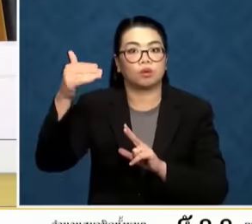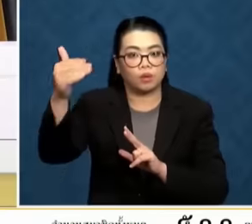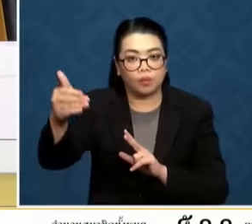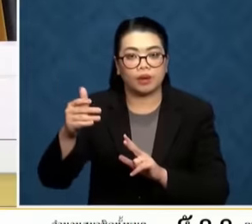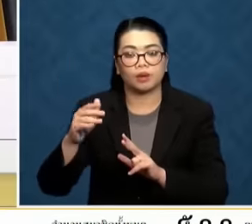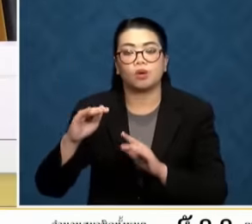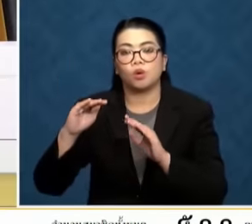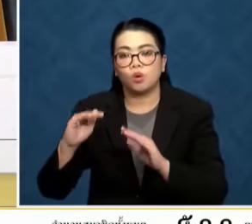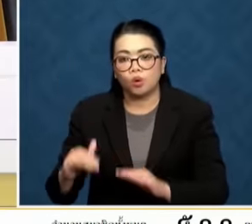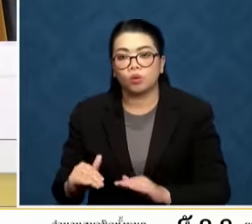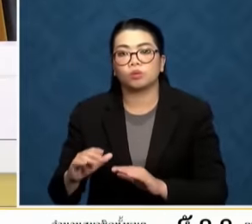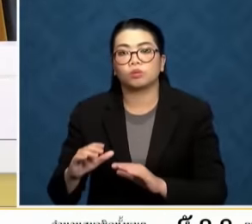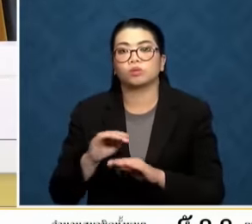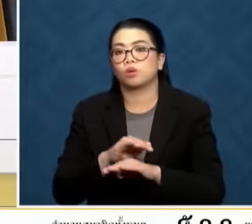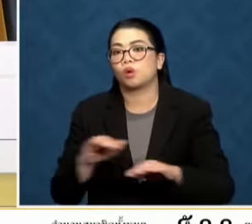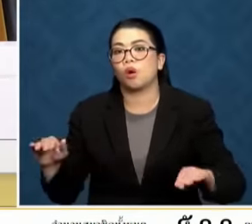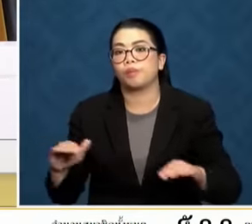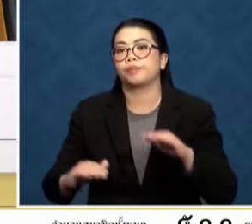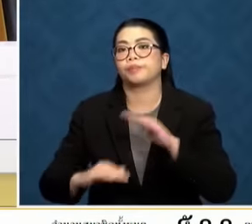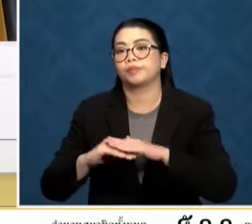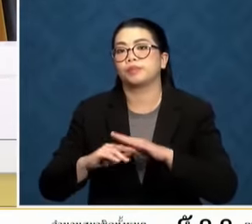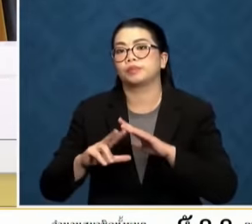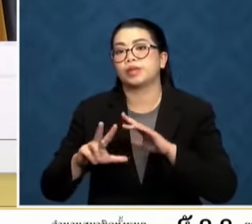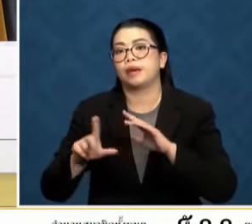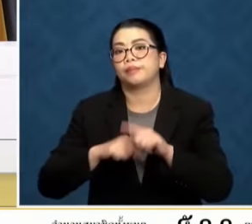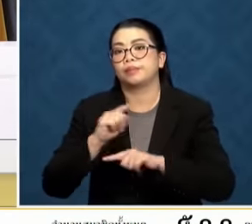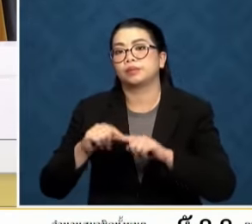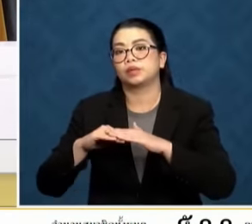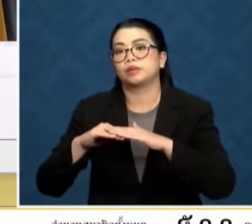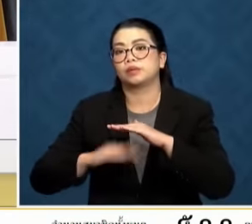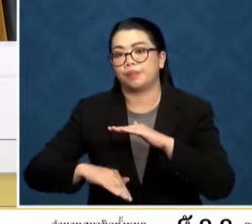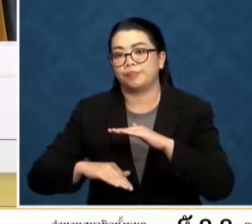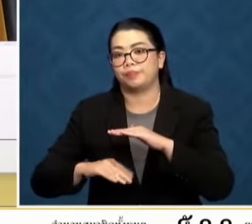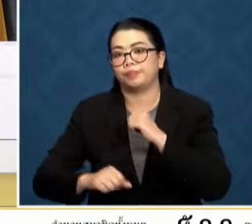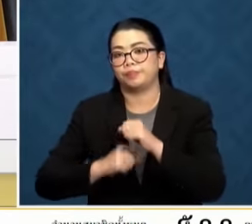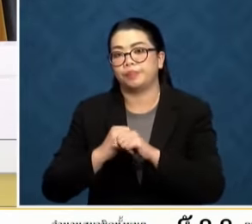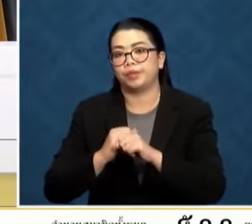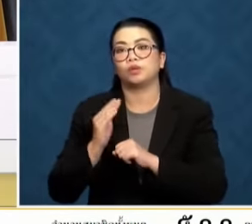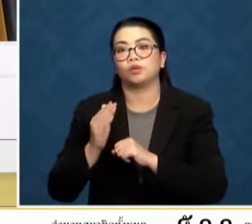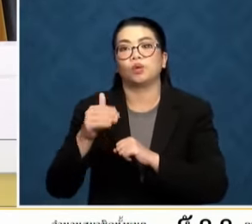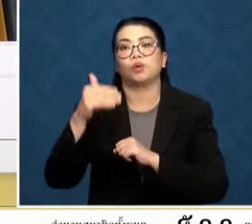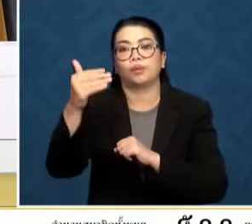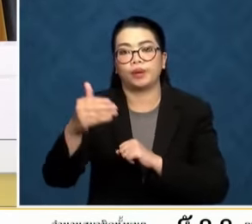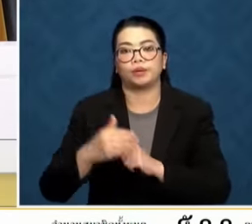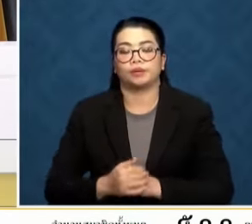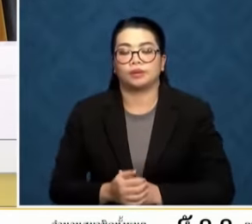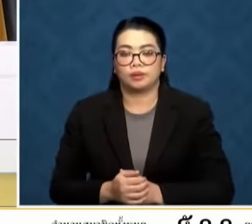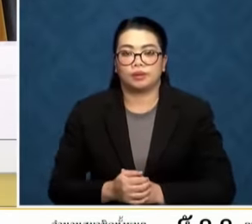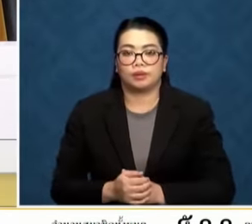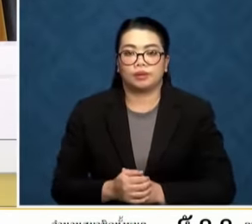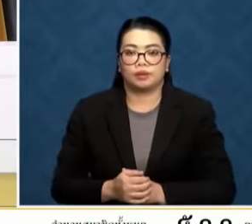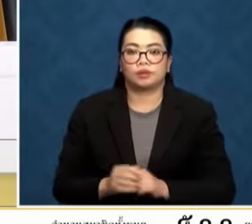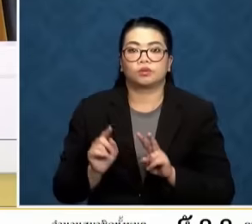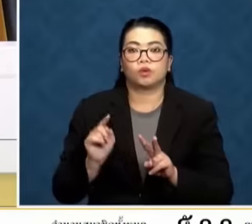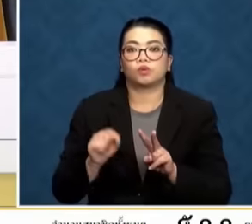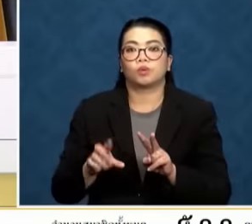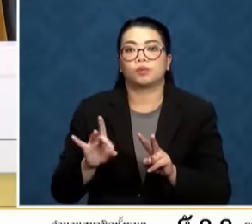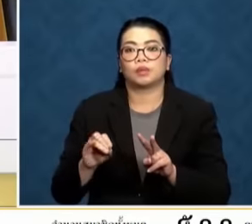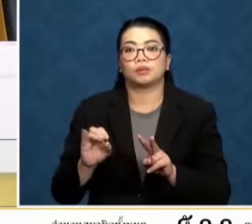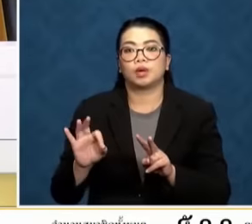และในที่สุดเข้าสู่กรอบที่ต่ำกว่า 3%ในปีต่อไปที่ 2.89